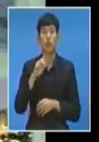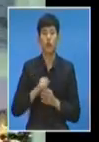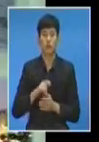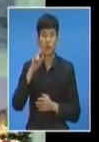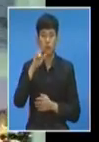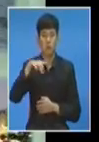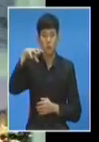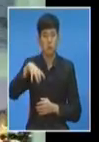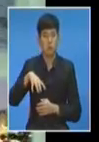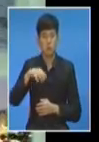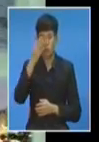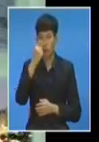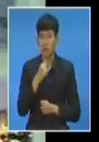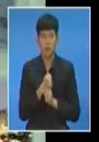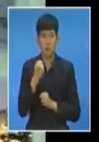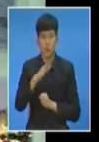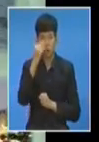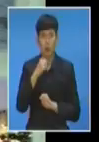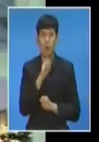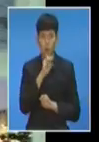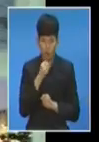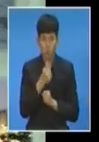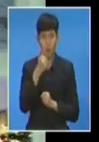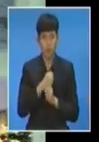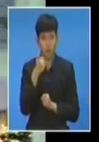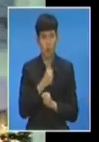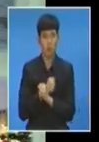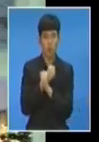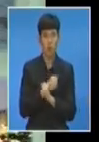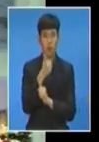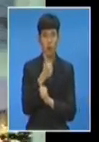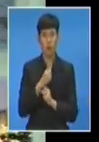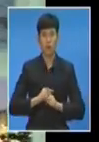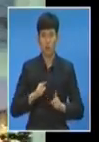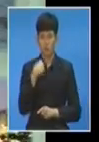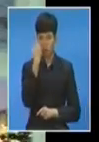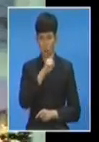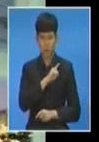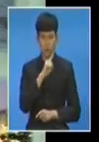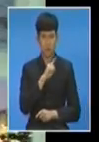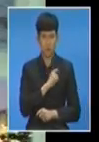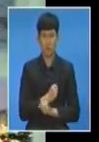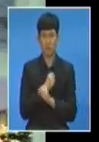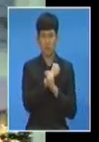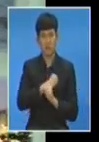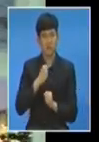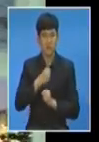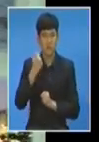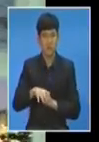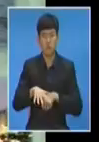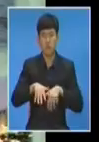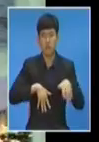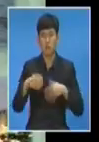าอยู่งั้นในเมื่อผู้รับผิดชอบยังเอาไม่อยู่ชาวบ้านถึงเดือดร้อนฮ